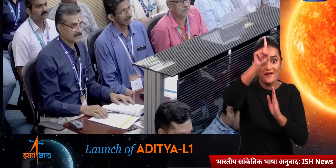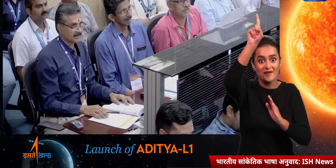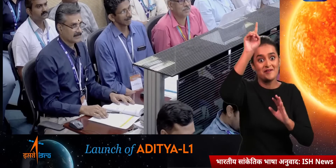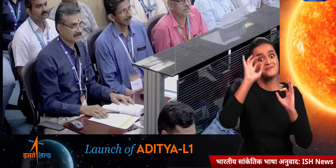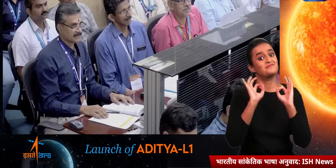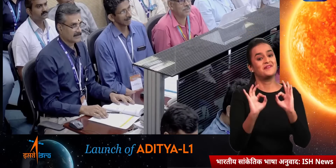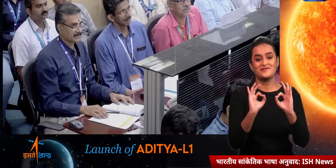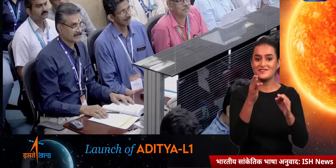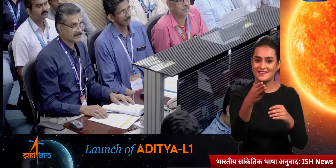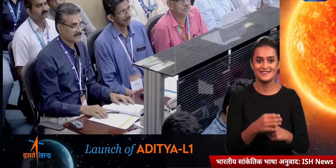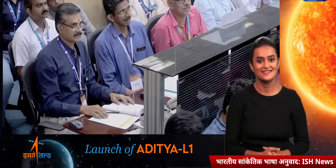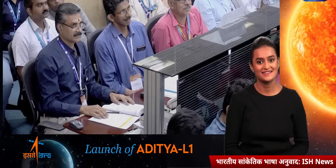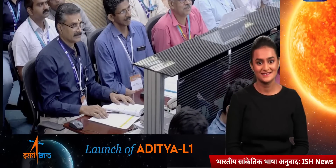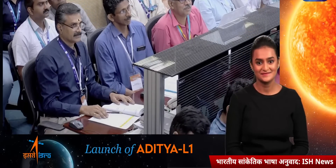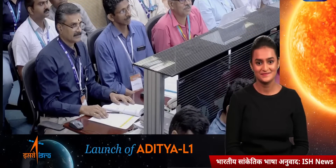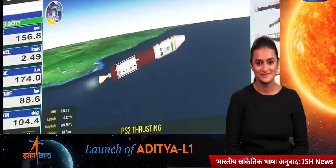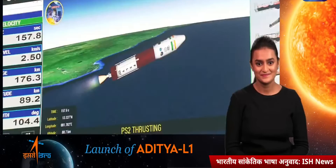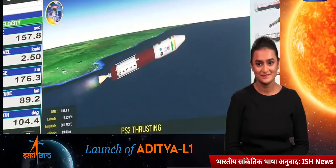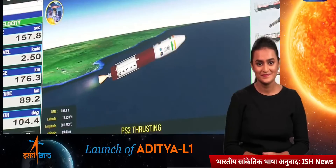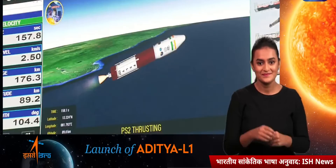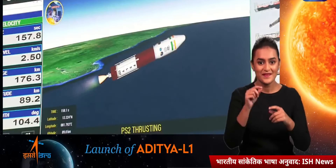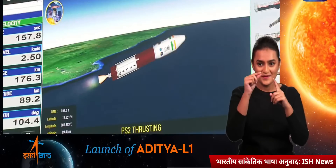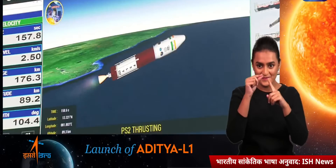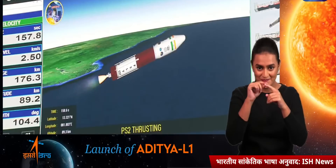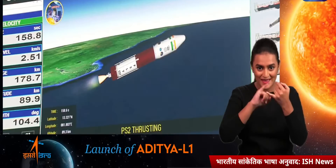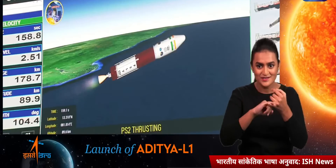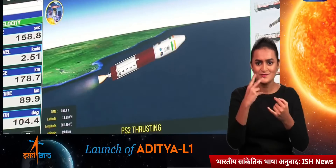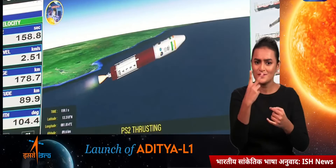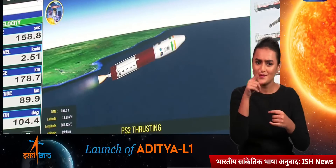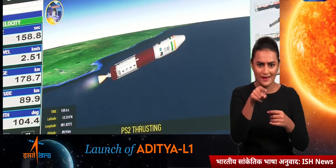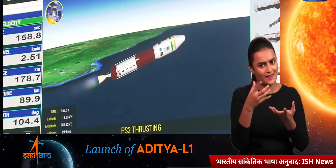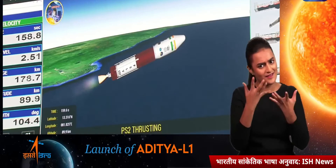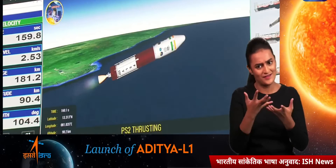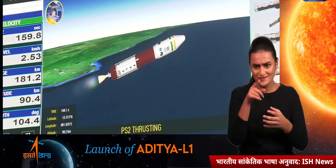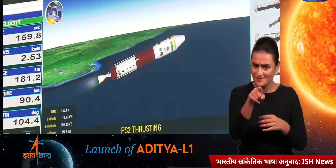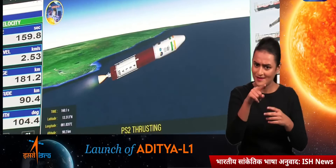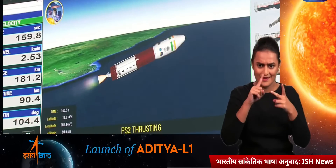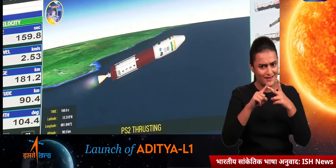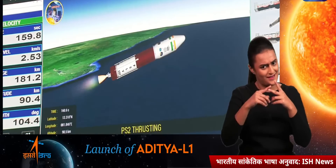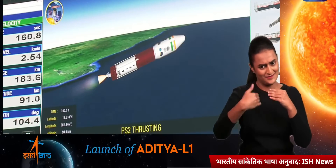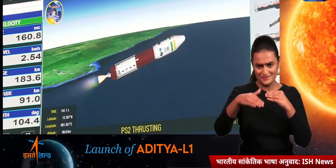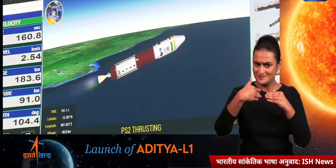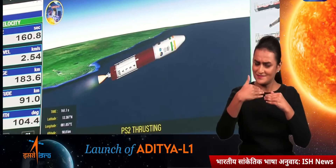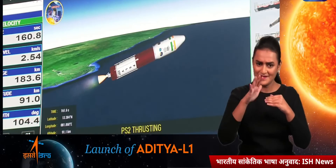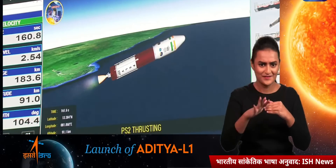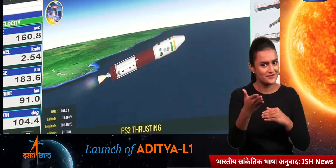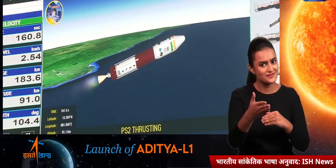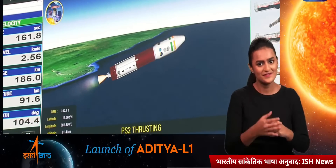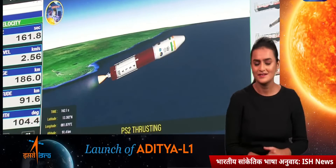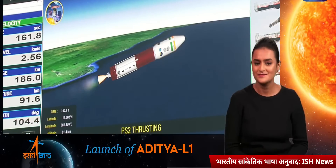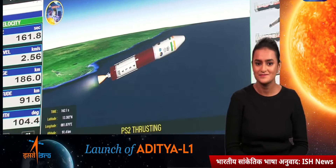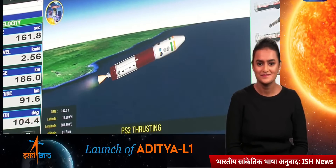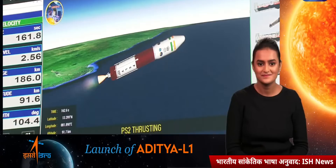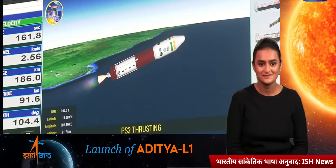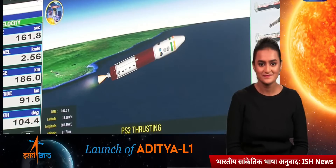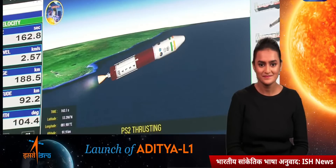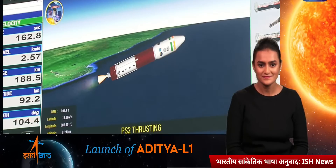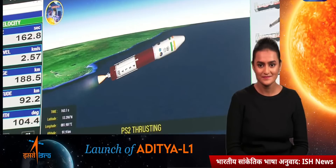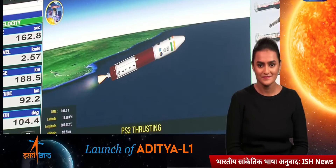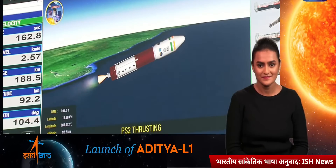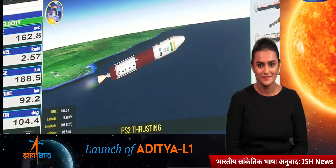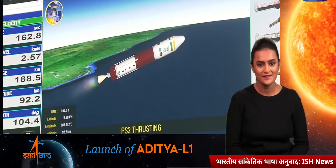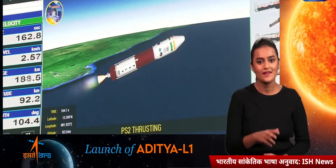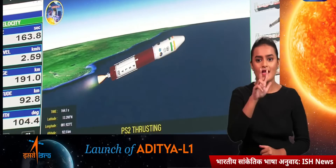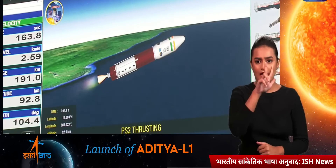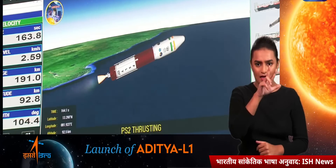PS2 41 टन के तरल नोदक पर आधारित चरण है। इसमें विकास इंजन द्वारा 800 किलो न्यूटन का